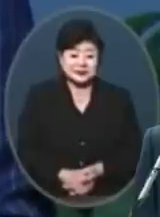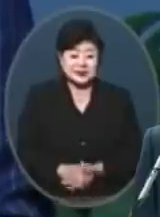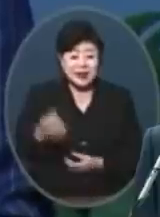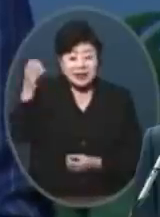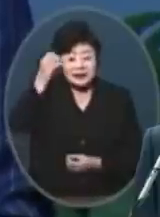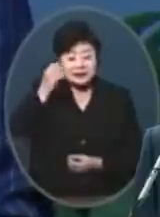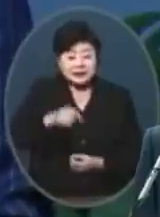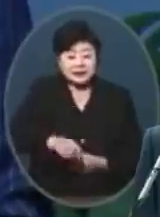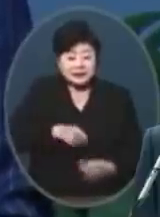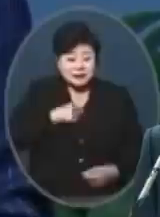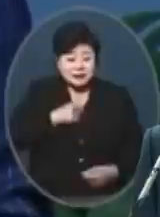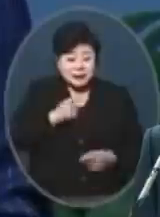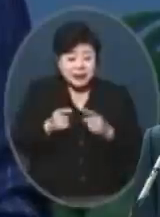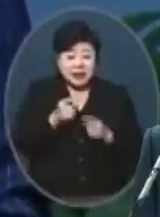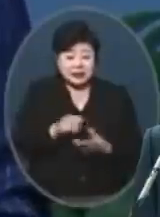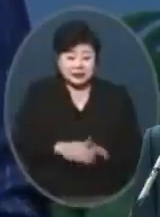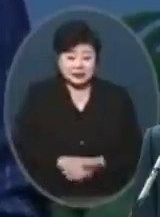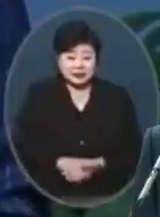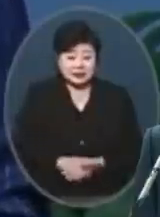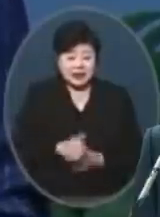성경에 의롭다고 말한 것은